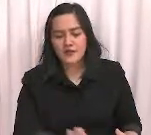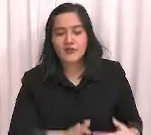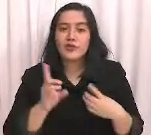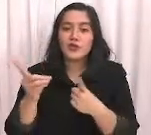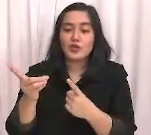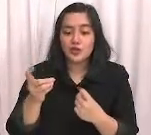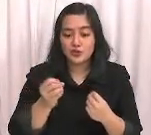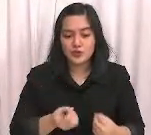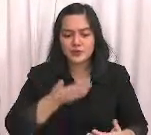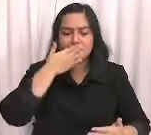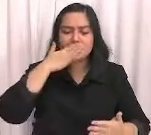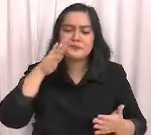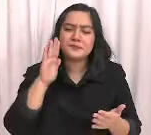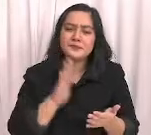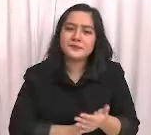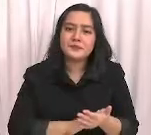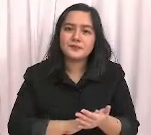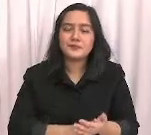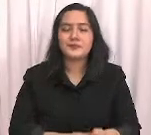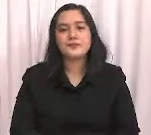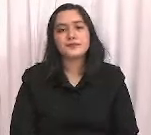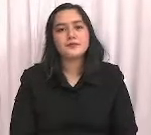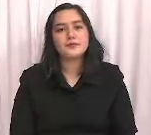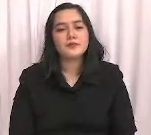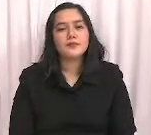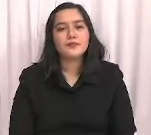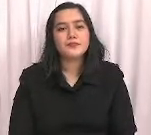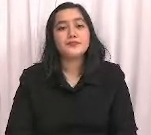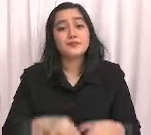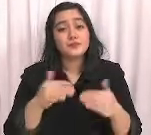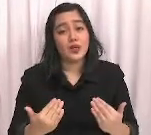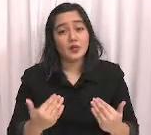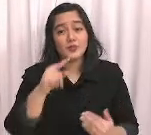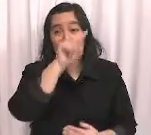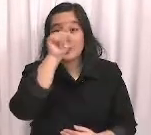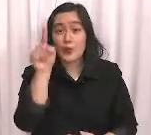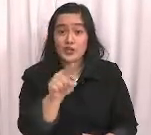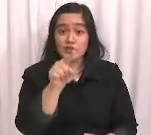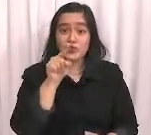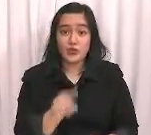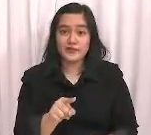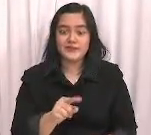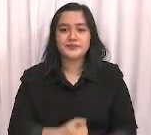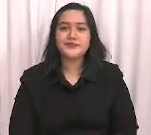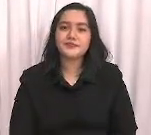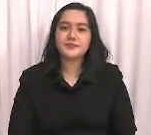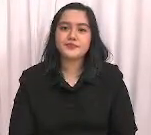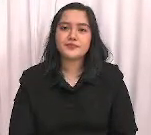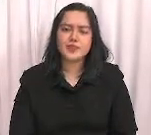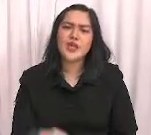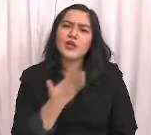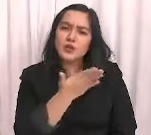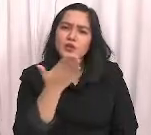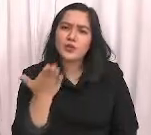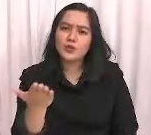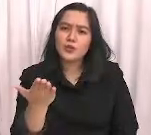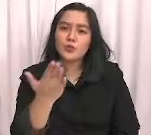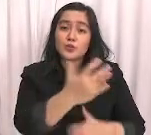and 12. Yeah. Nagpasya siya. Kasi ang tanong natin ganito ngayon. Alright. Itinaya mo ang buhay.